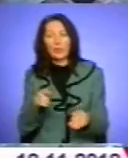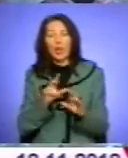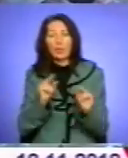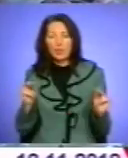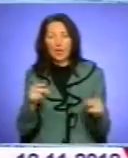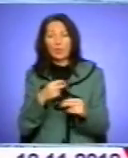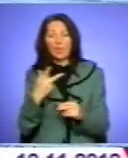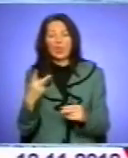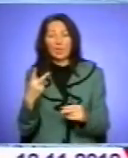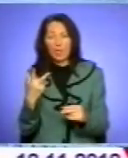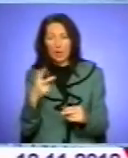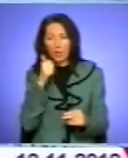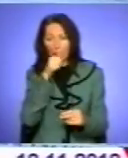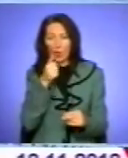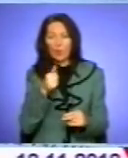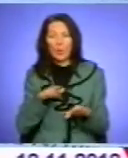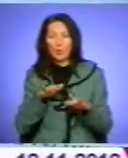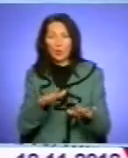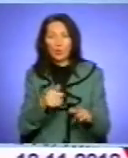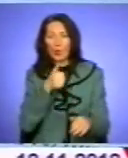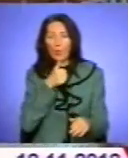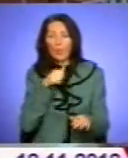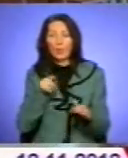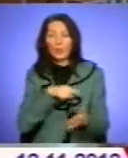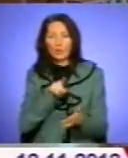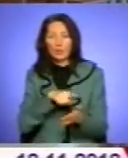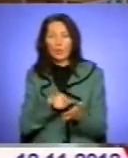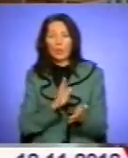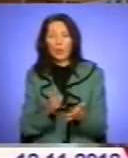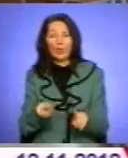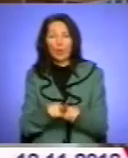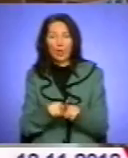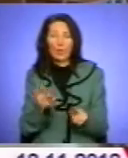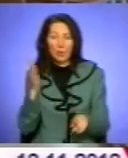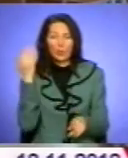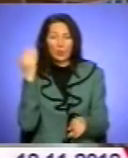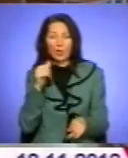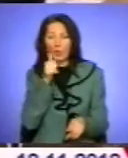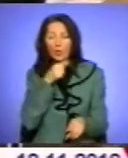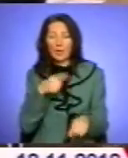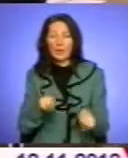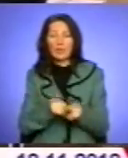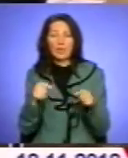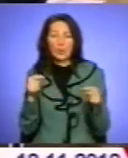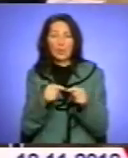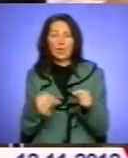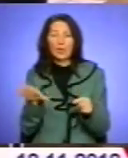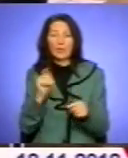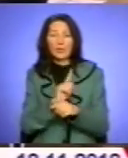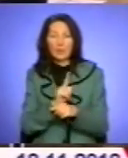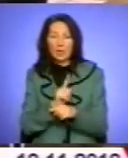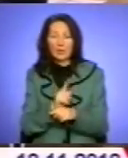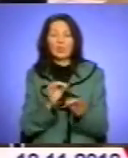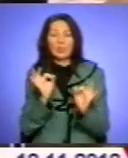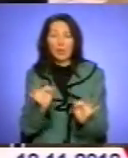у 2013 році процедура пробного тестування буде такою ж, як і попередні роки, та відповідатиме всім стандартам справжнього